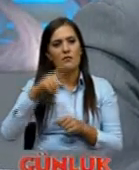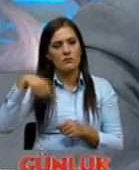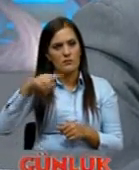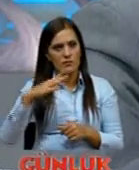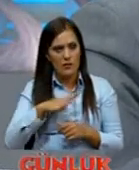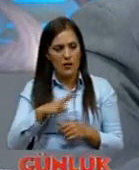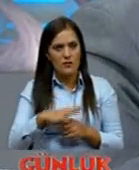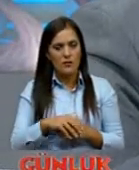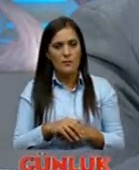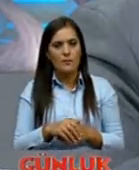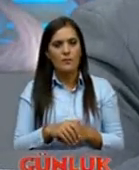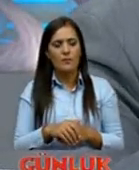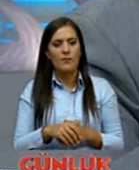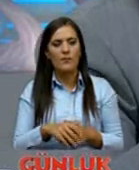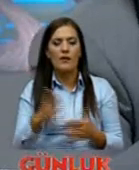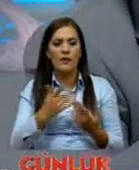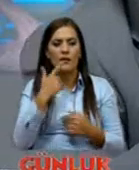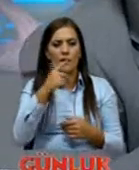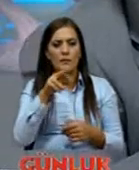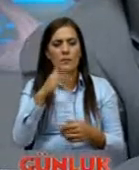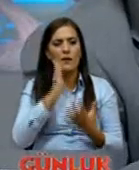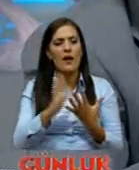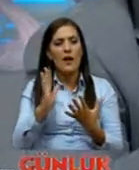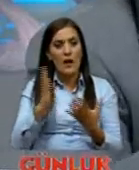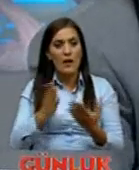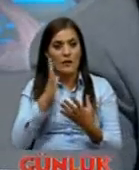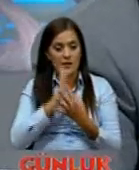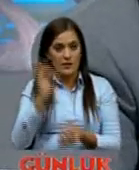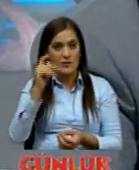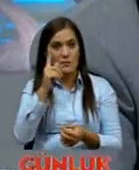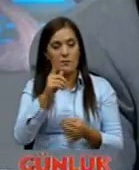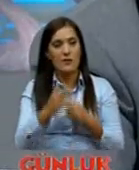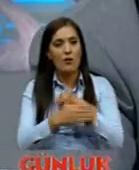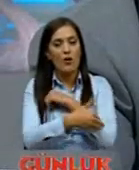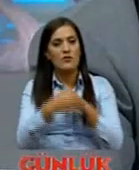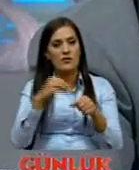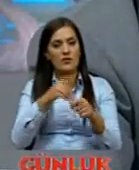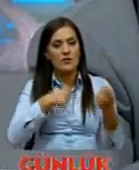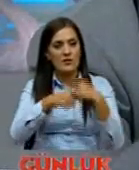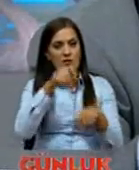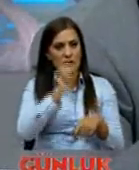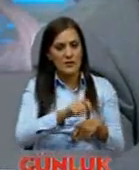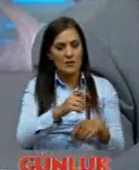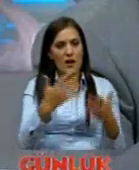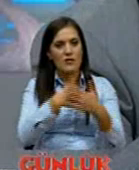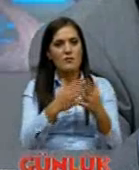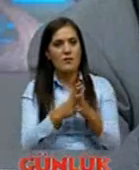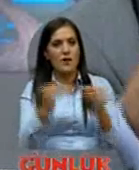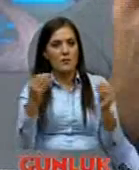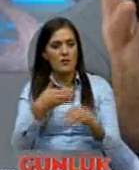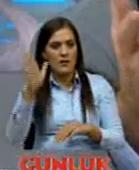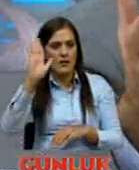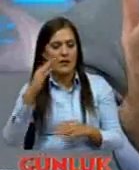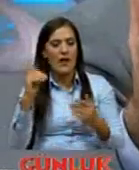var. Ama dediğim gibi eğer kişi bir köşede ticaretini yaptı da akşam da kayboldu